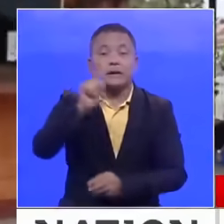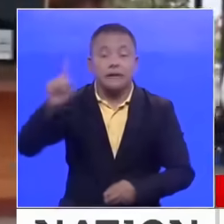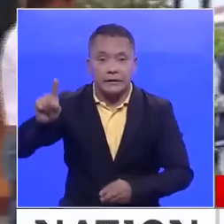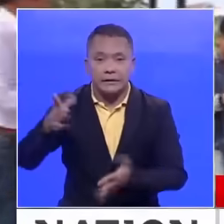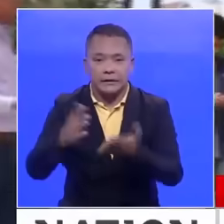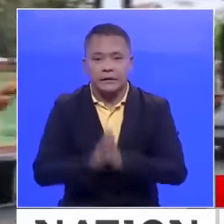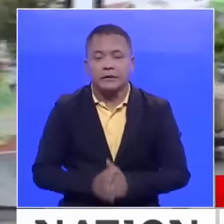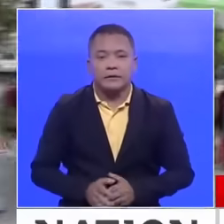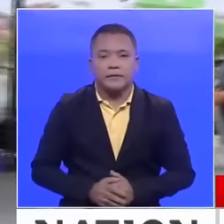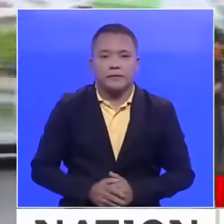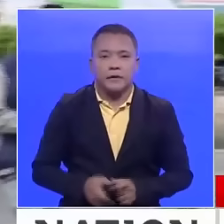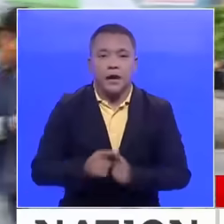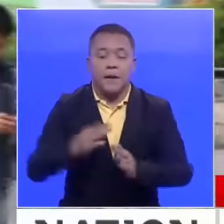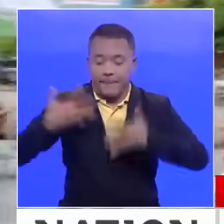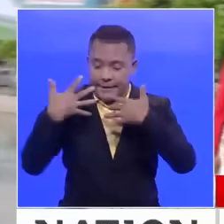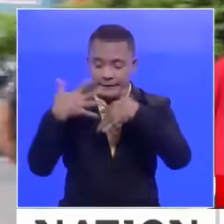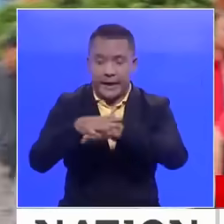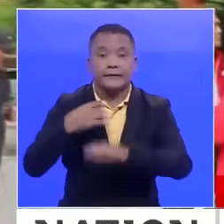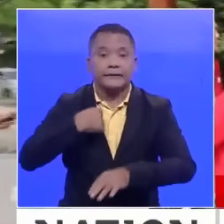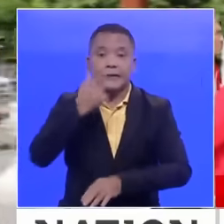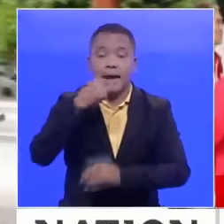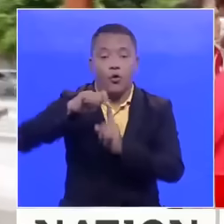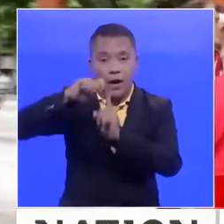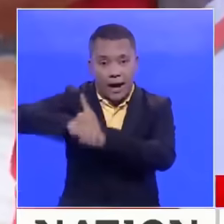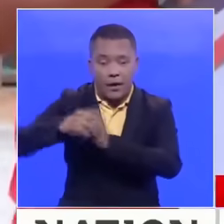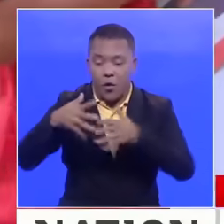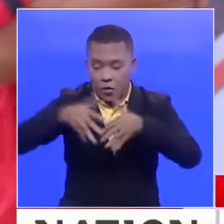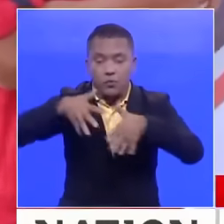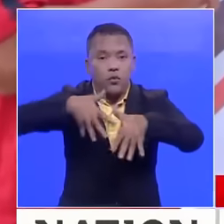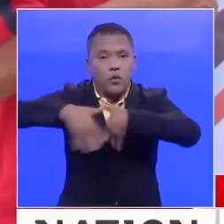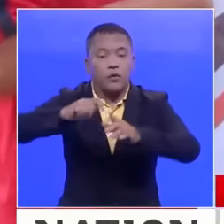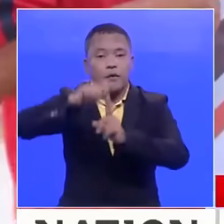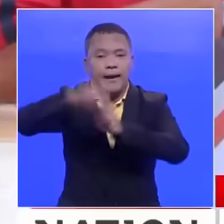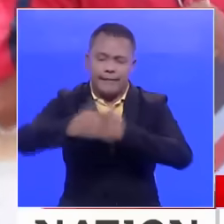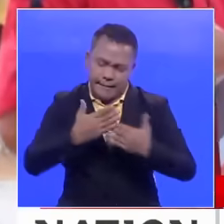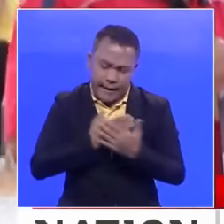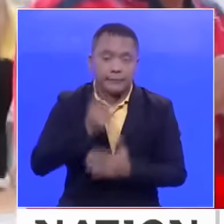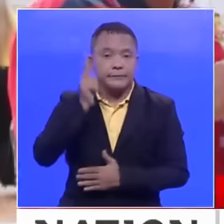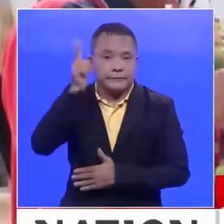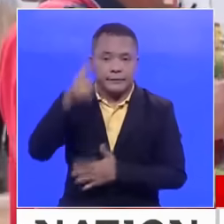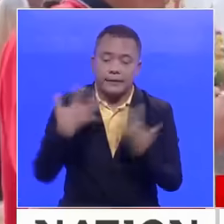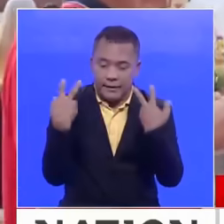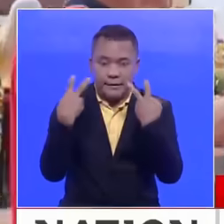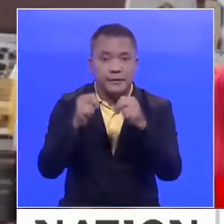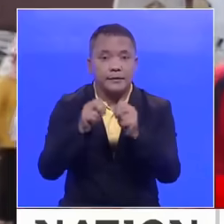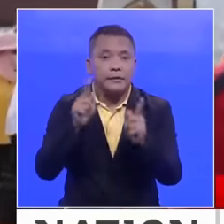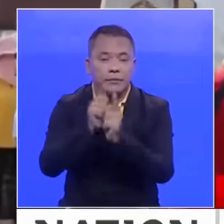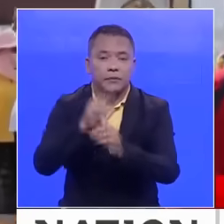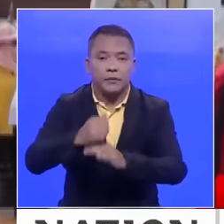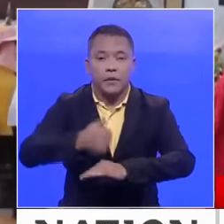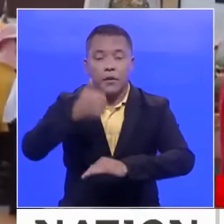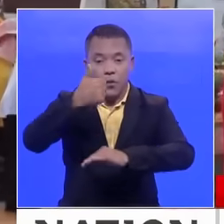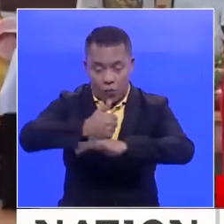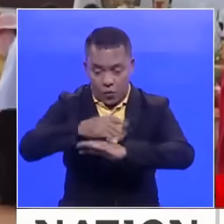สมโภชปราสาทไทยผู้ประสานงานคนเสื้อแดงโคราชแล้วก็มวลชนคนโคราชรักทักษิณเขานัดกันค่ะมามกราบไหว้ขอ